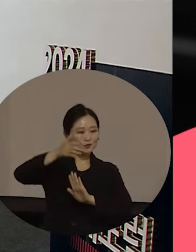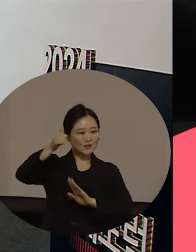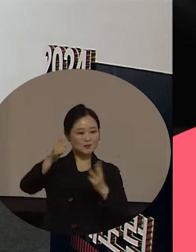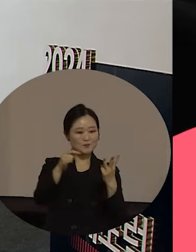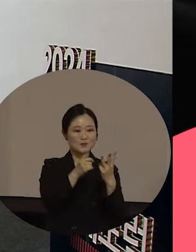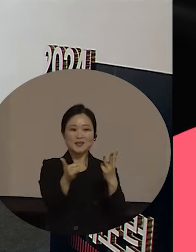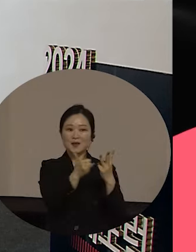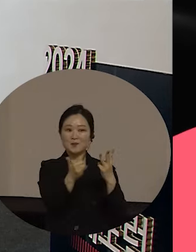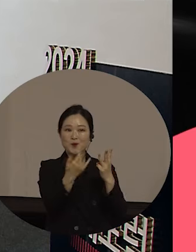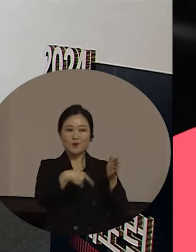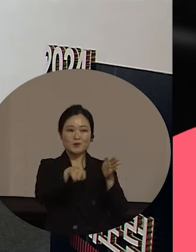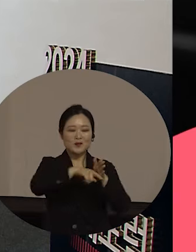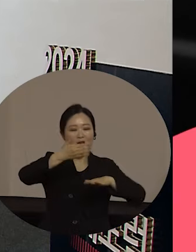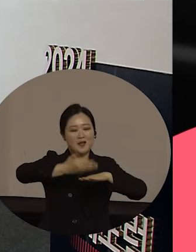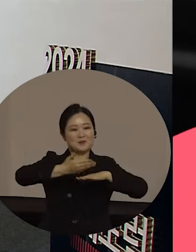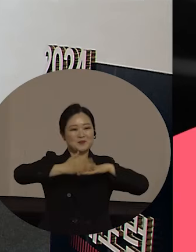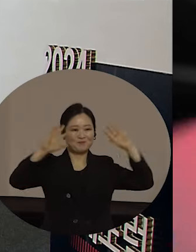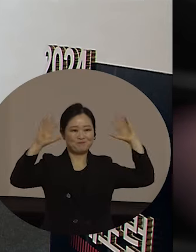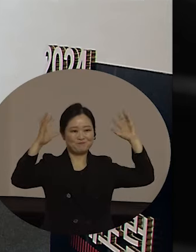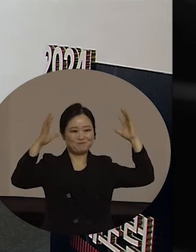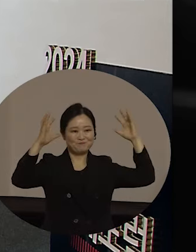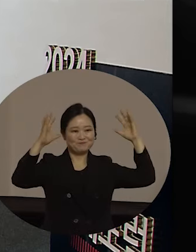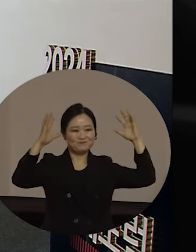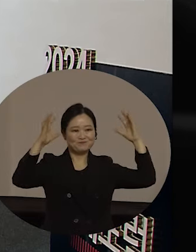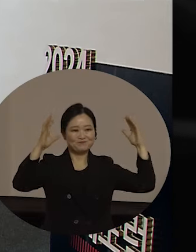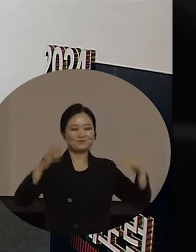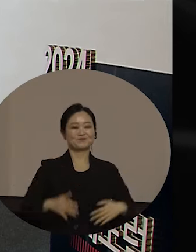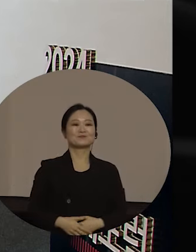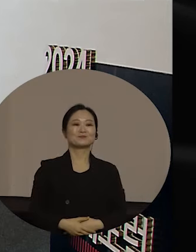다시 한번 좀 감사의 박수를 좀 부탁드릴게요.